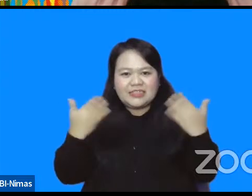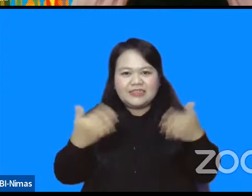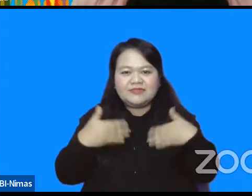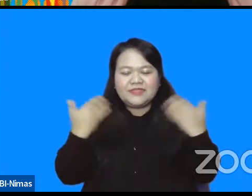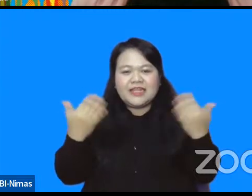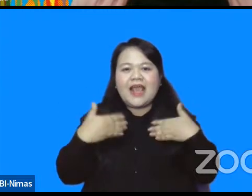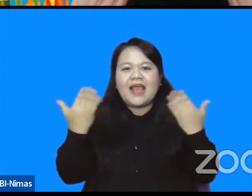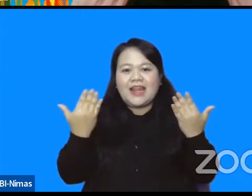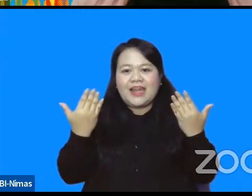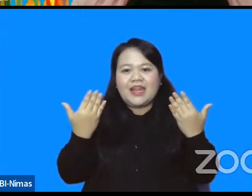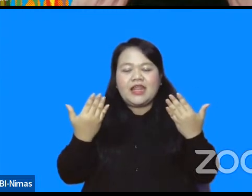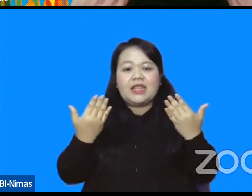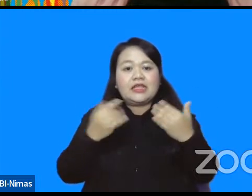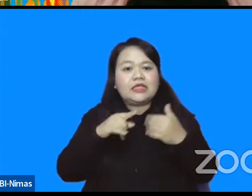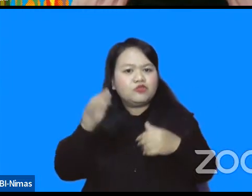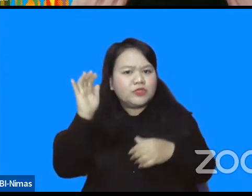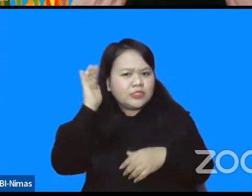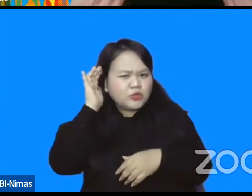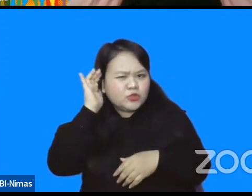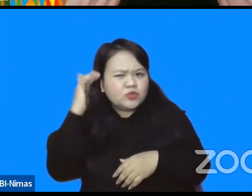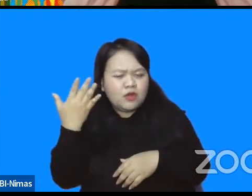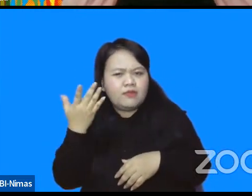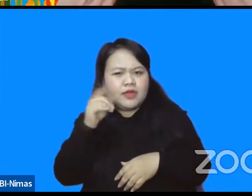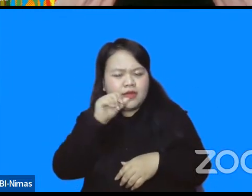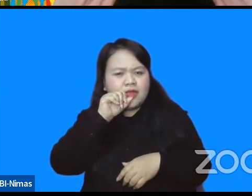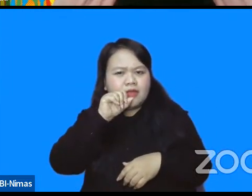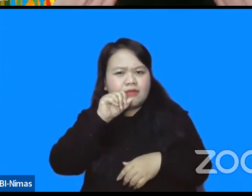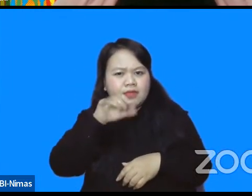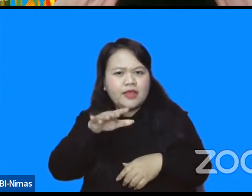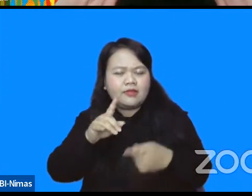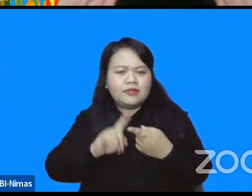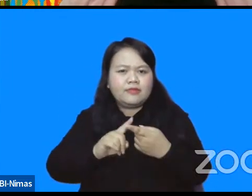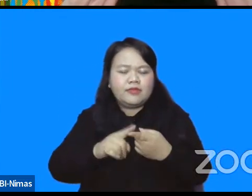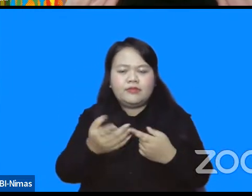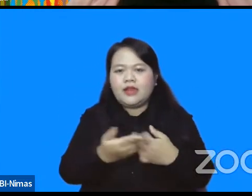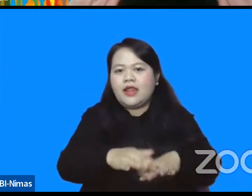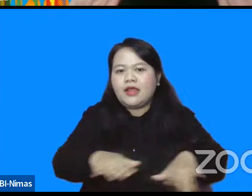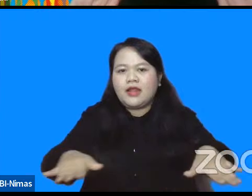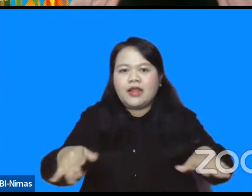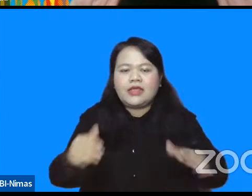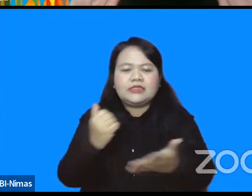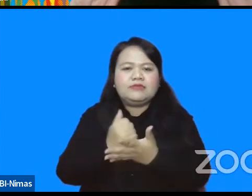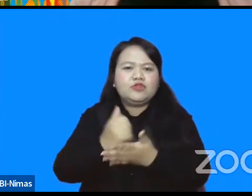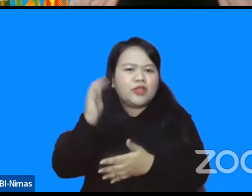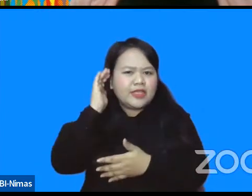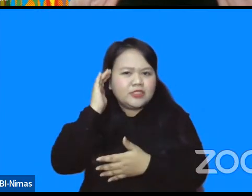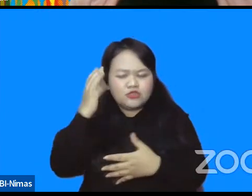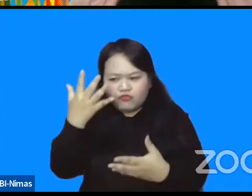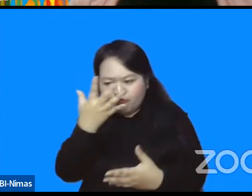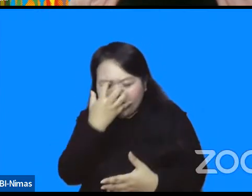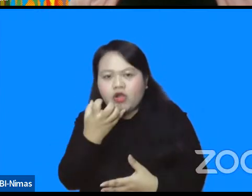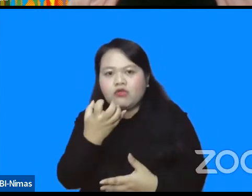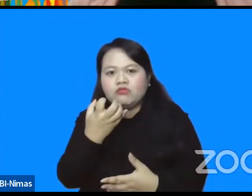gitu. Padahal ini isu-isu yang disampaikan oleh teman-teman anak-anak ini kan sebenarnya isu-isu serius ya. Bahkan kami di tingkat orang